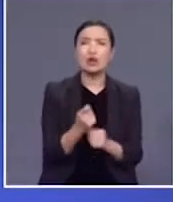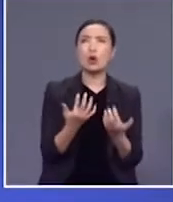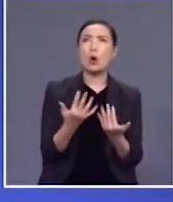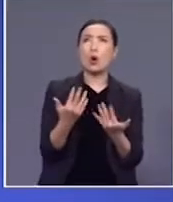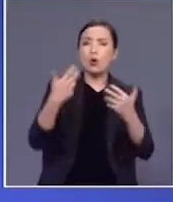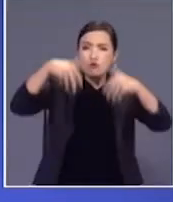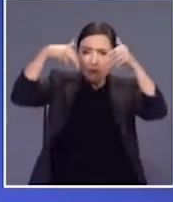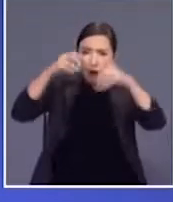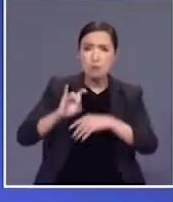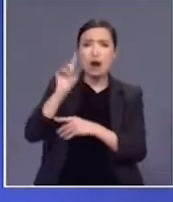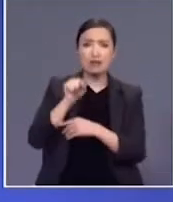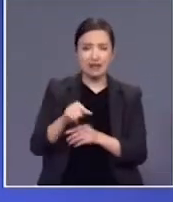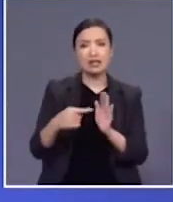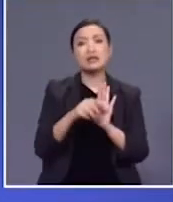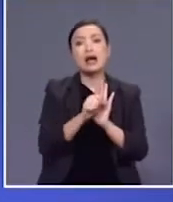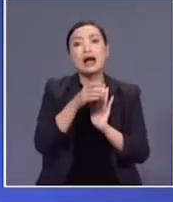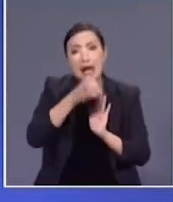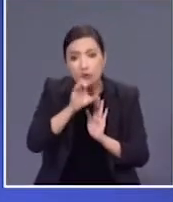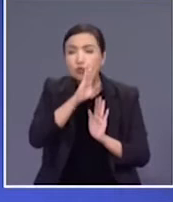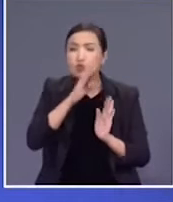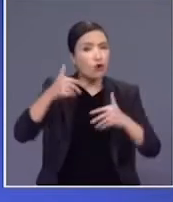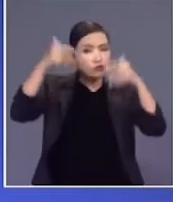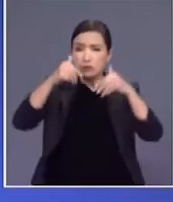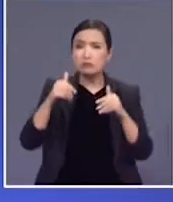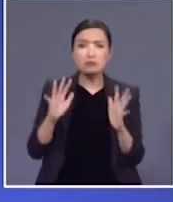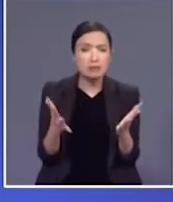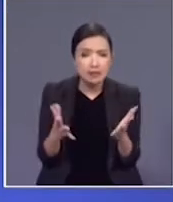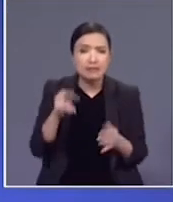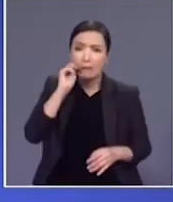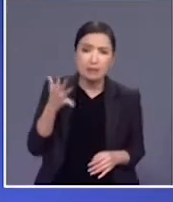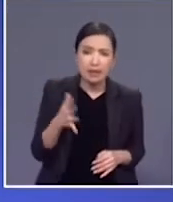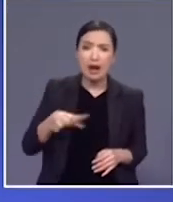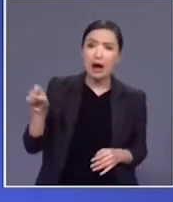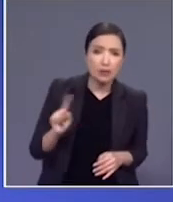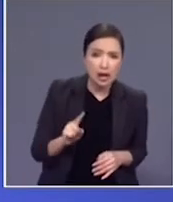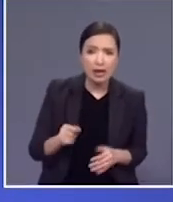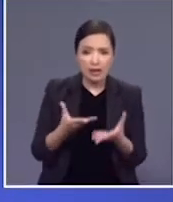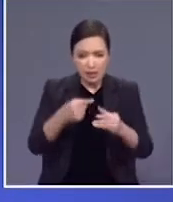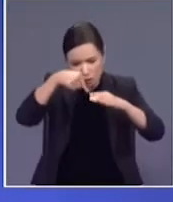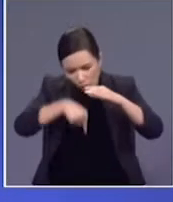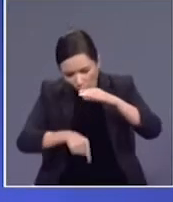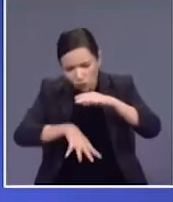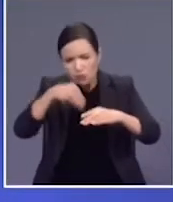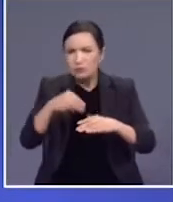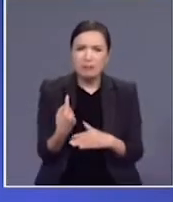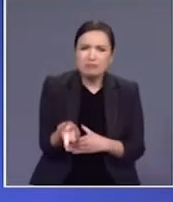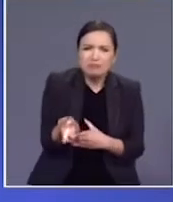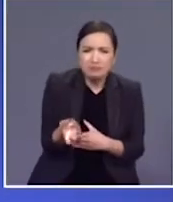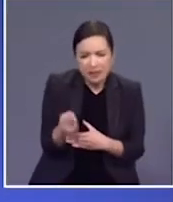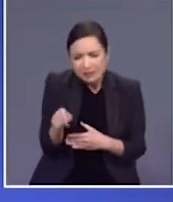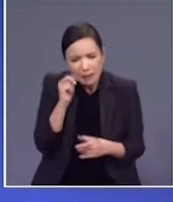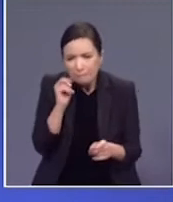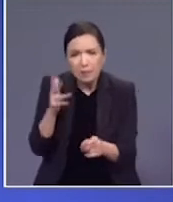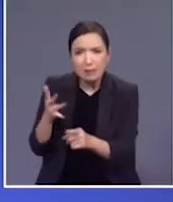านั้นถ้าฝนไม่ตกก็ไม่มีน้ำแล้วเราจะเอาน้ำจากที่ไหนเจาะบาดาลก็เจาะไม่ได้มากนักนะบางพื้นที่ก็ไม่มีเล